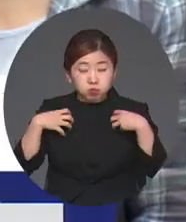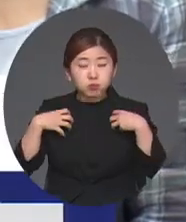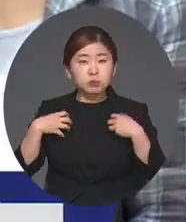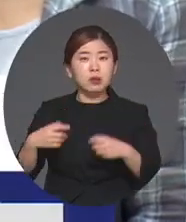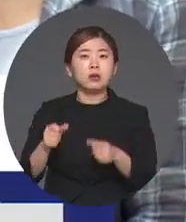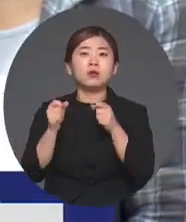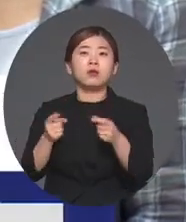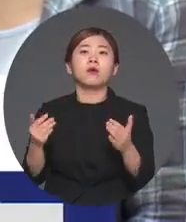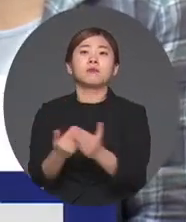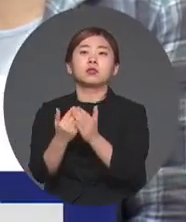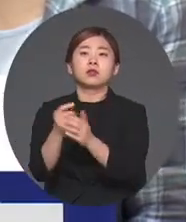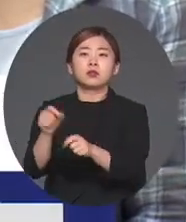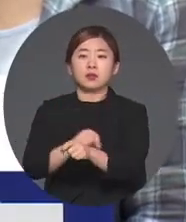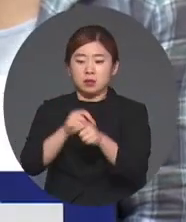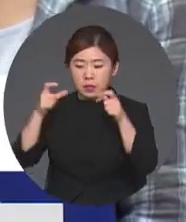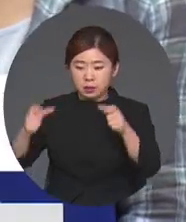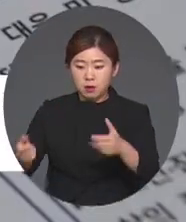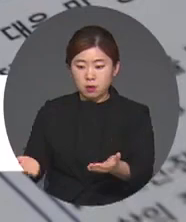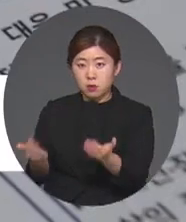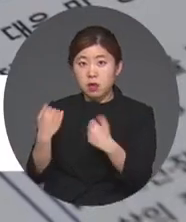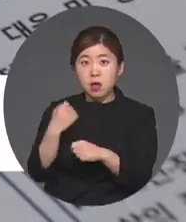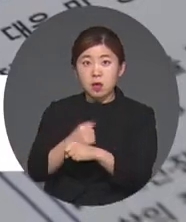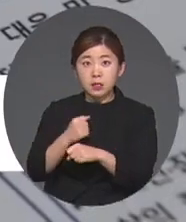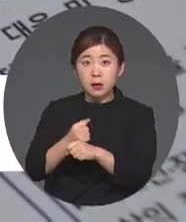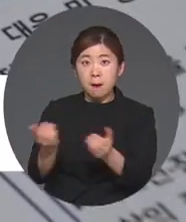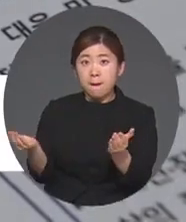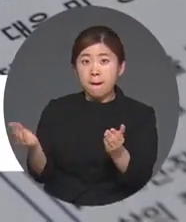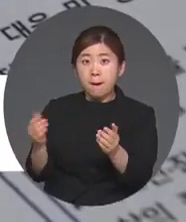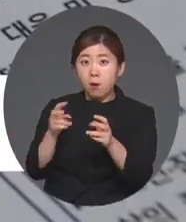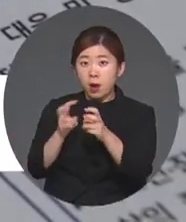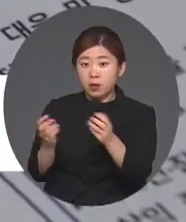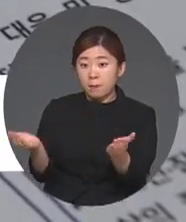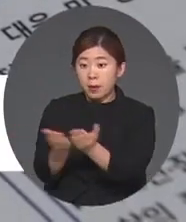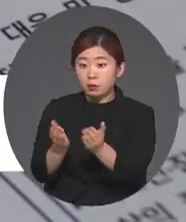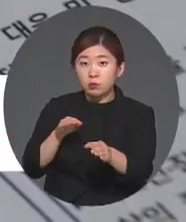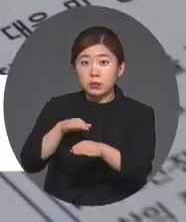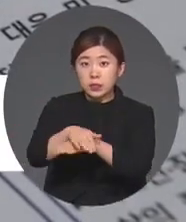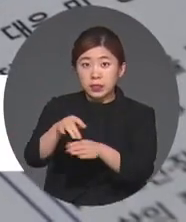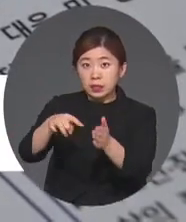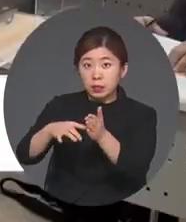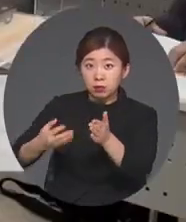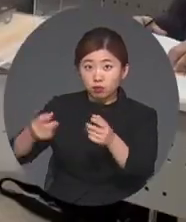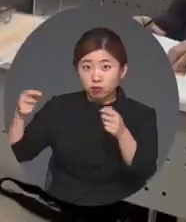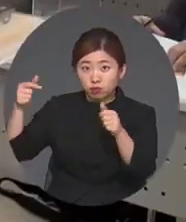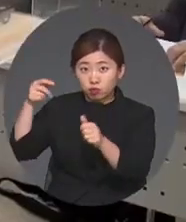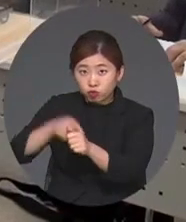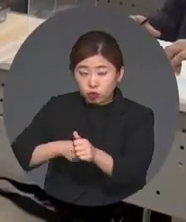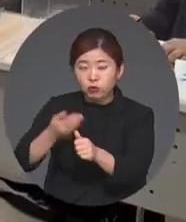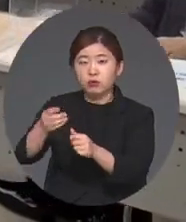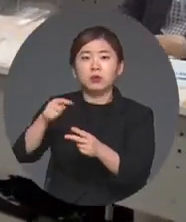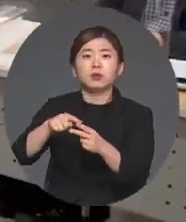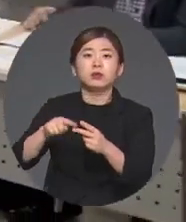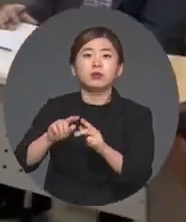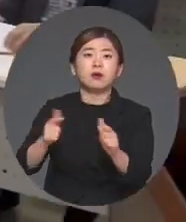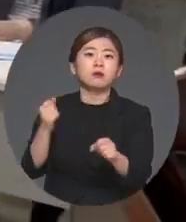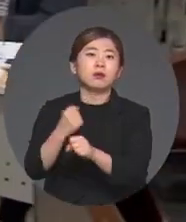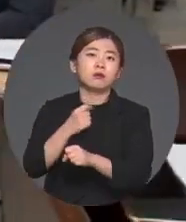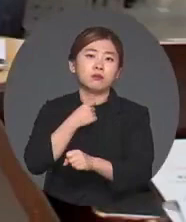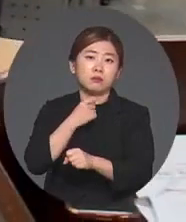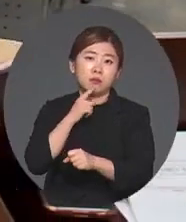특구를 유치해 기업의 맞춤형 세금 감면과 규제 특례를 지원하겠다는 것인데 후보 시절